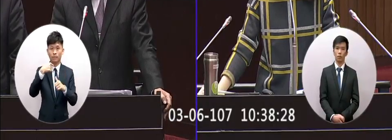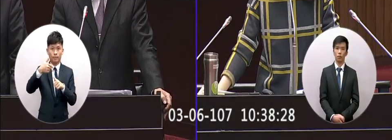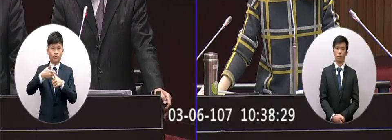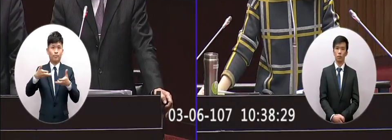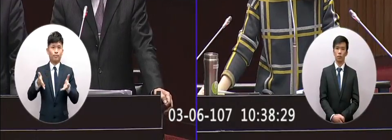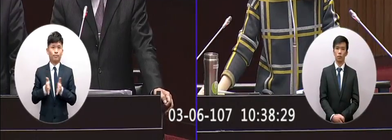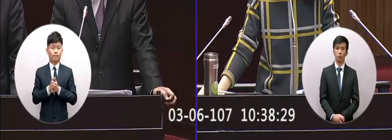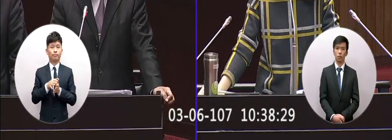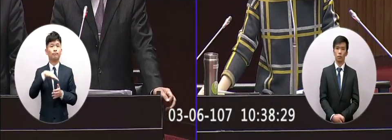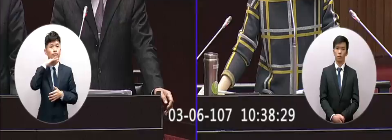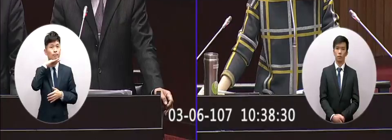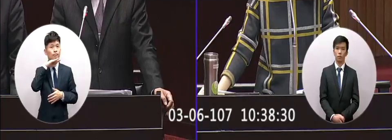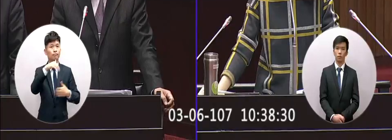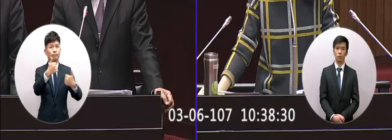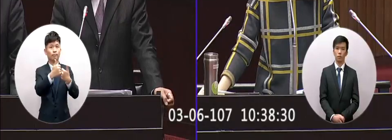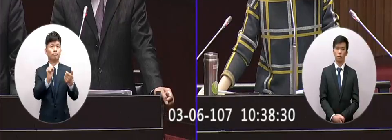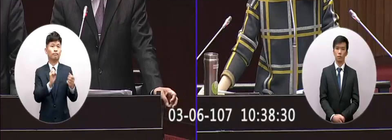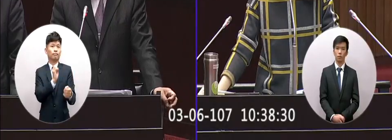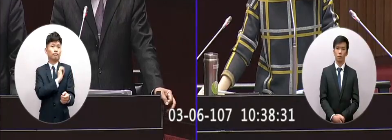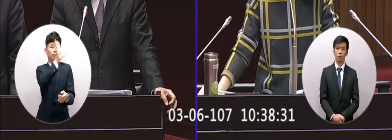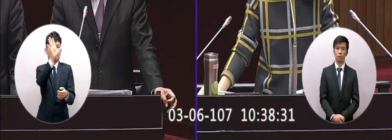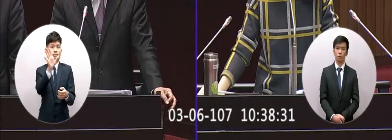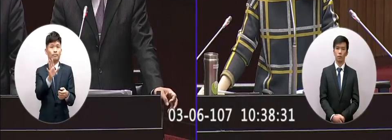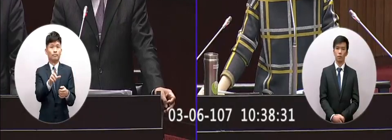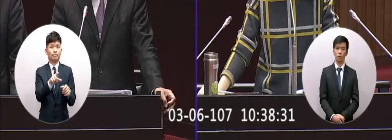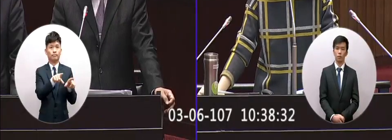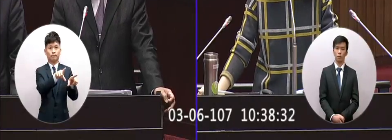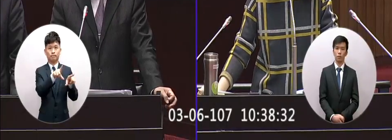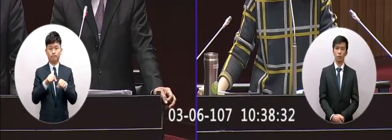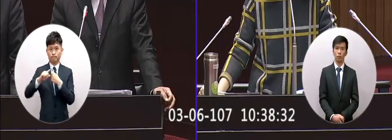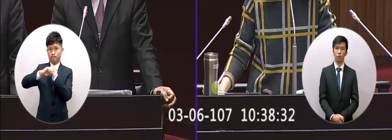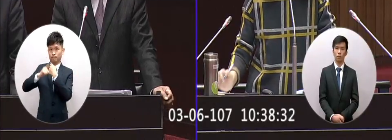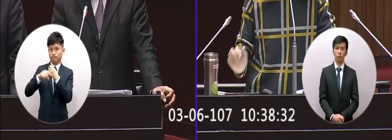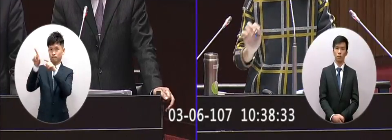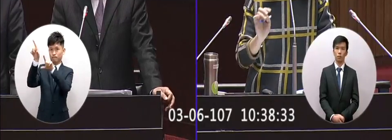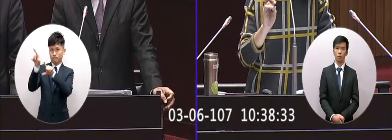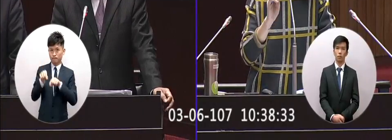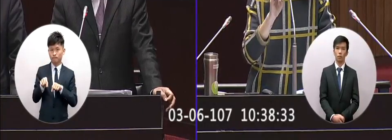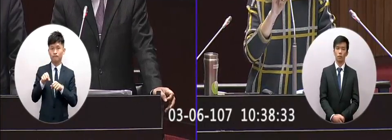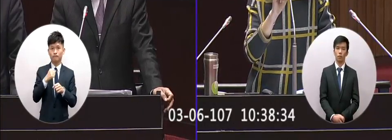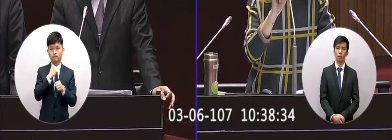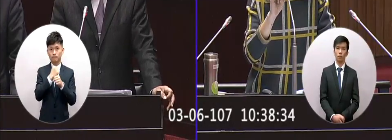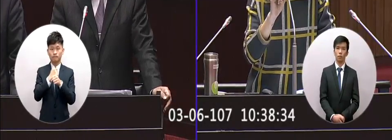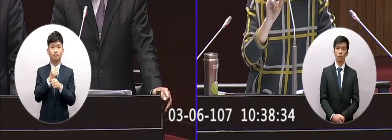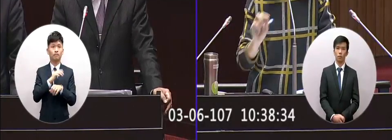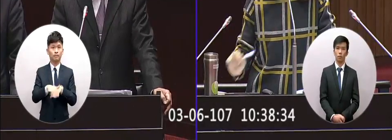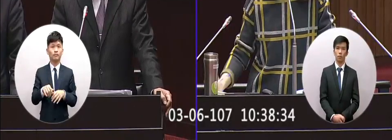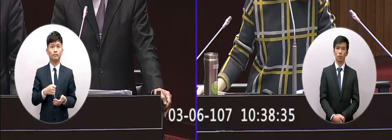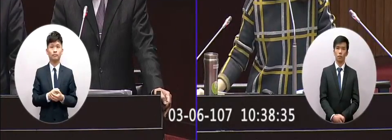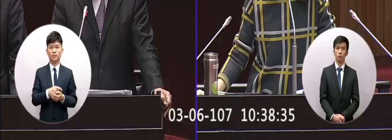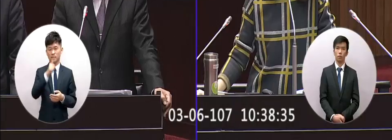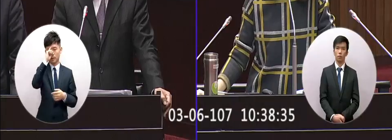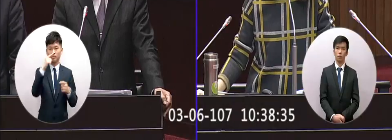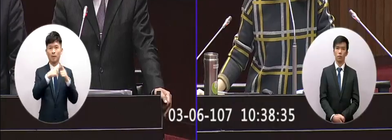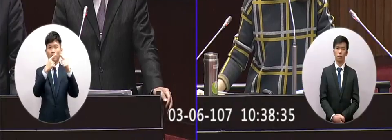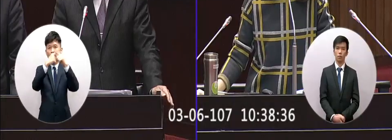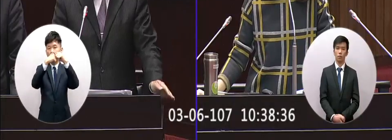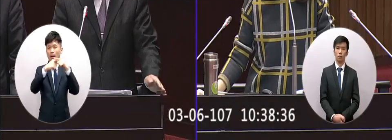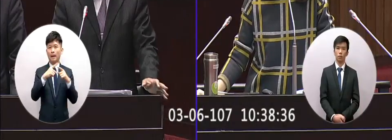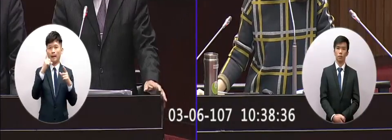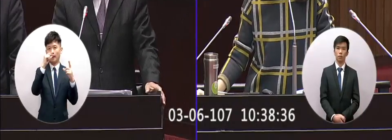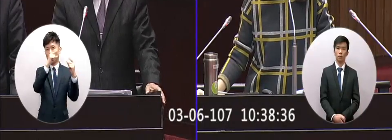这个会议之后紧速的来做依法做适切的这个妥处。我们希望能够让这样的一个争议尽快